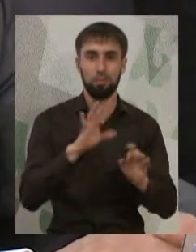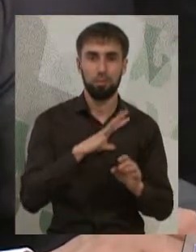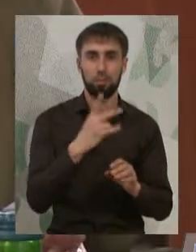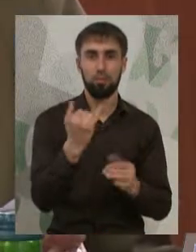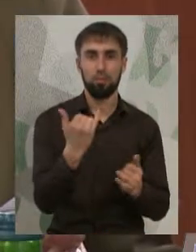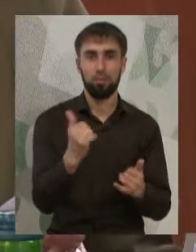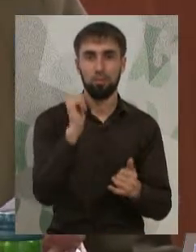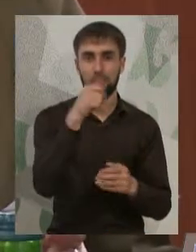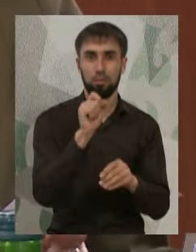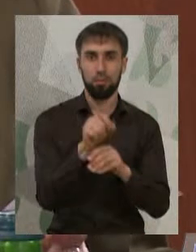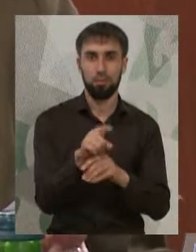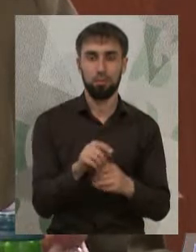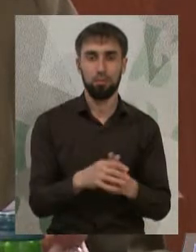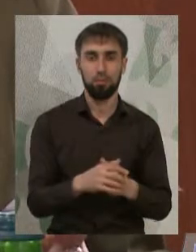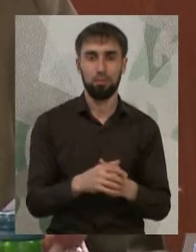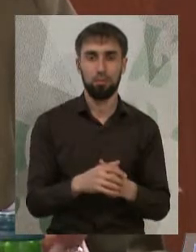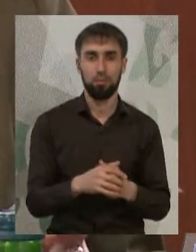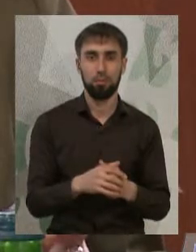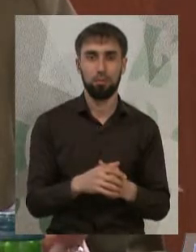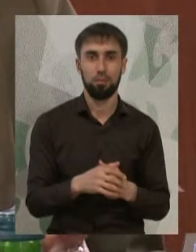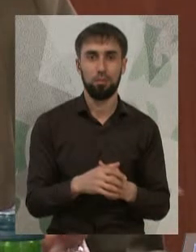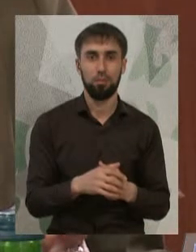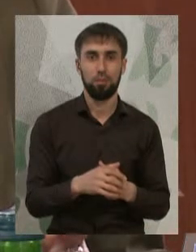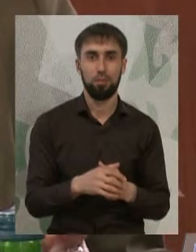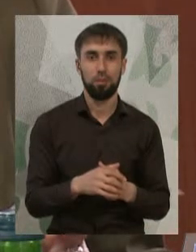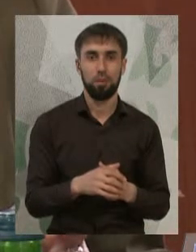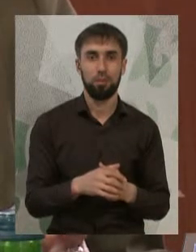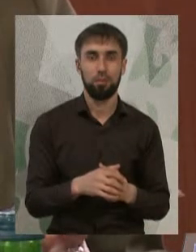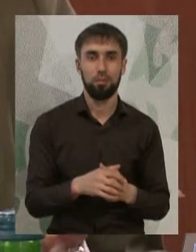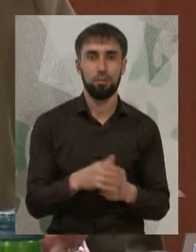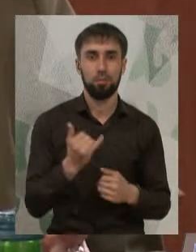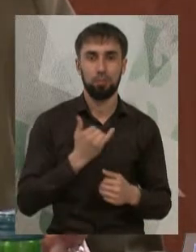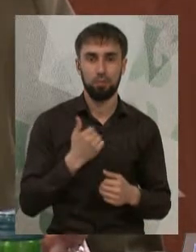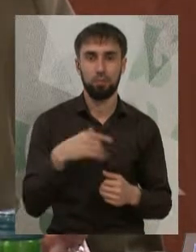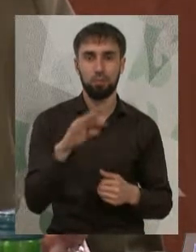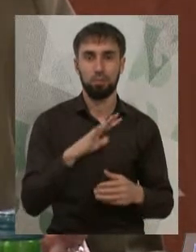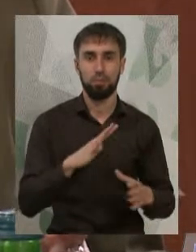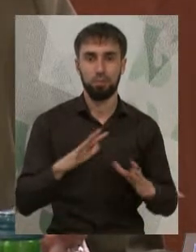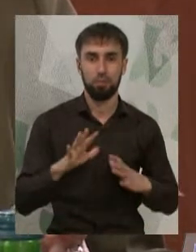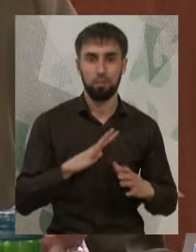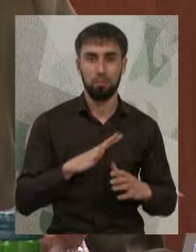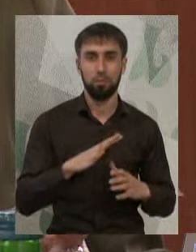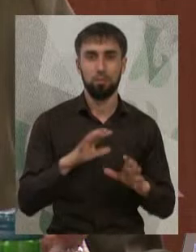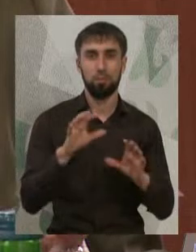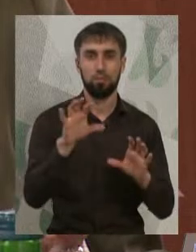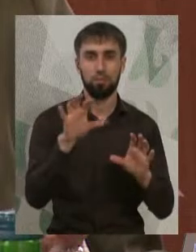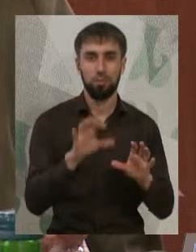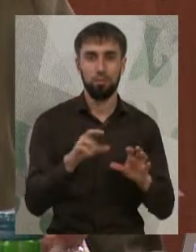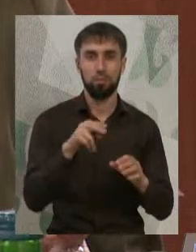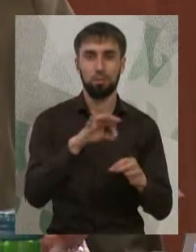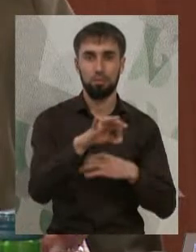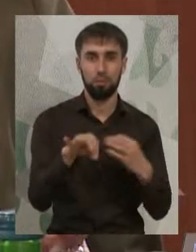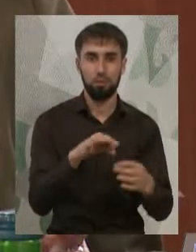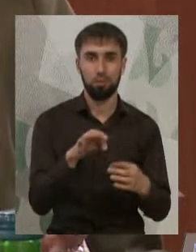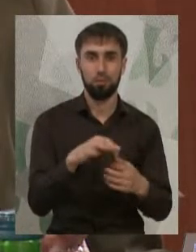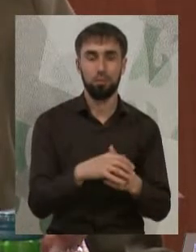текущий год. На федеральном уровне нет нормативно-правового акта, но тем не менее нами уже подготовлен проект закона, проект постановления и